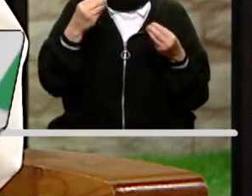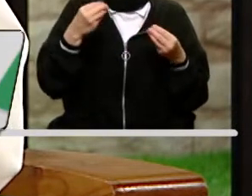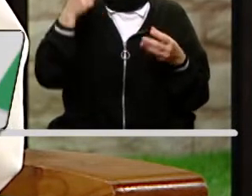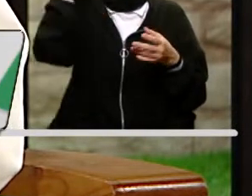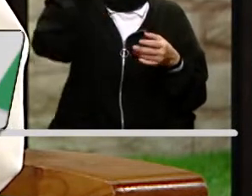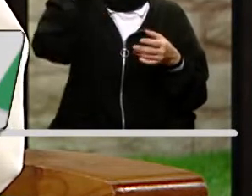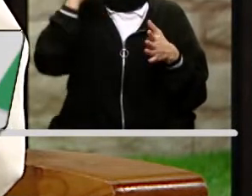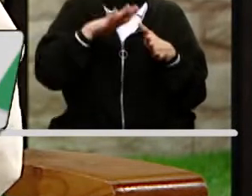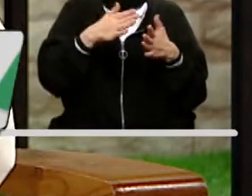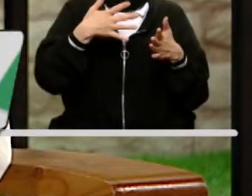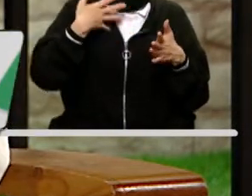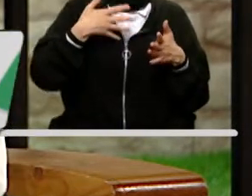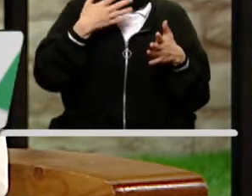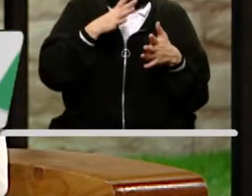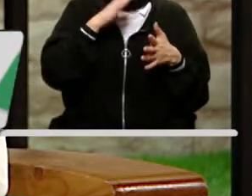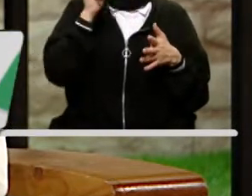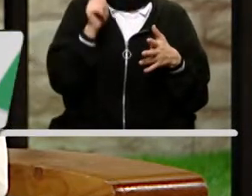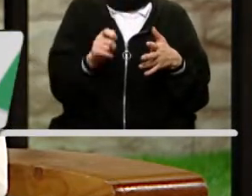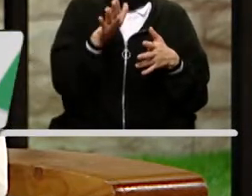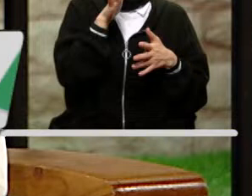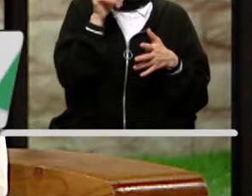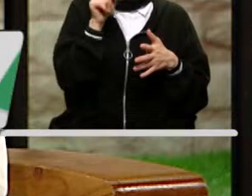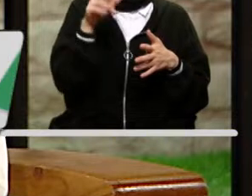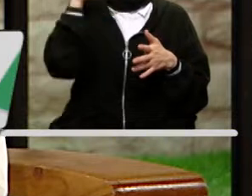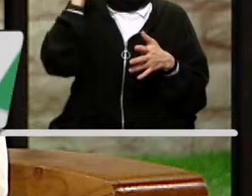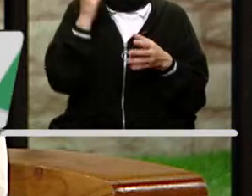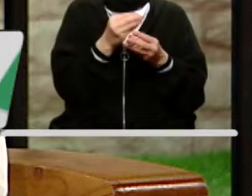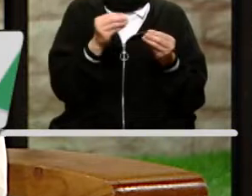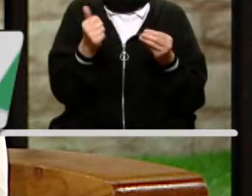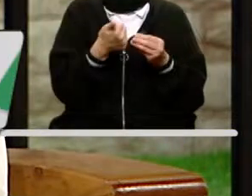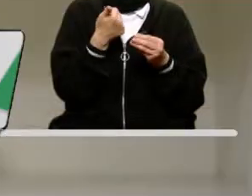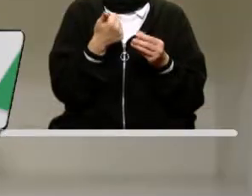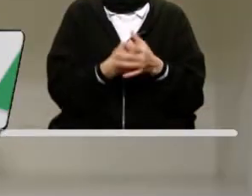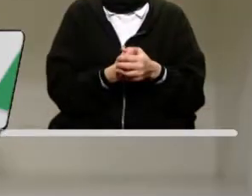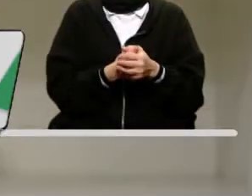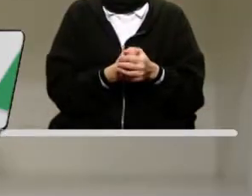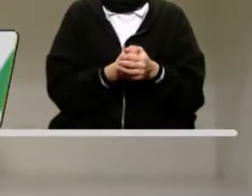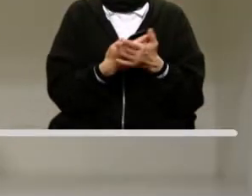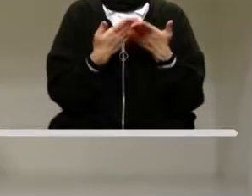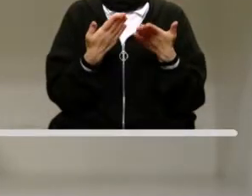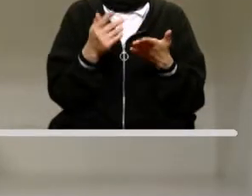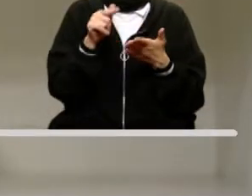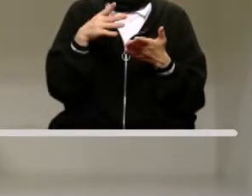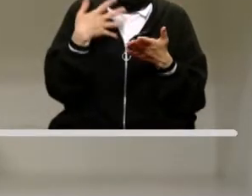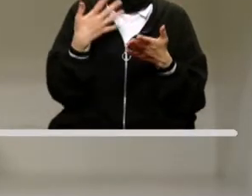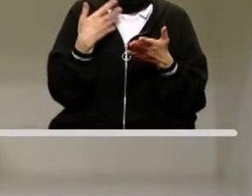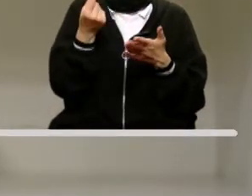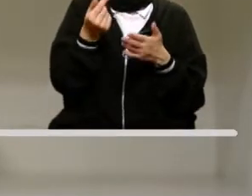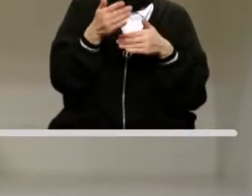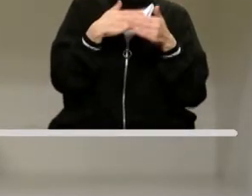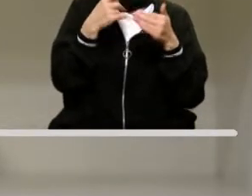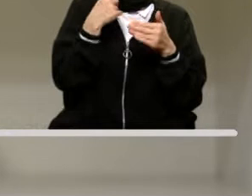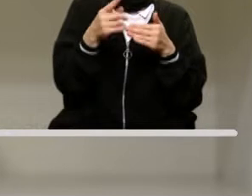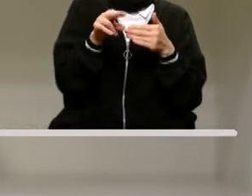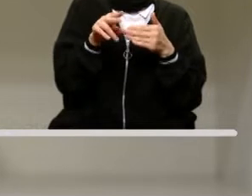alanını gerçekten bilmek bu anlamda çok önemli. Hı hı. Peki bir de şunu merak ediyorum. Şimdi biraz önce de söylediğim gibi